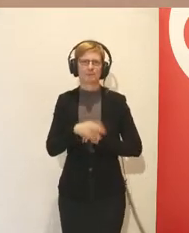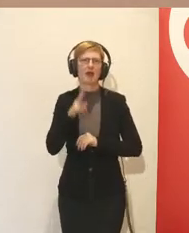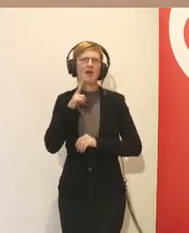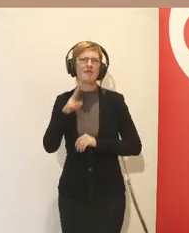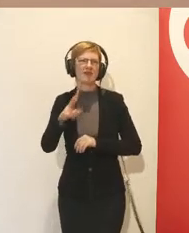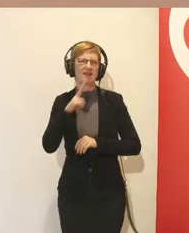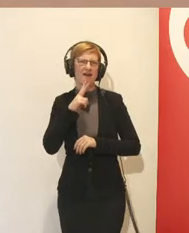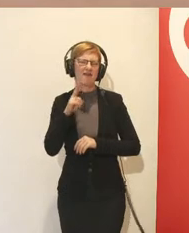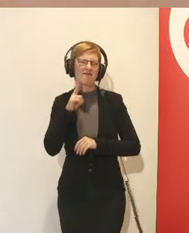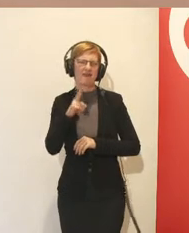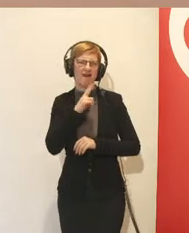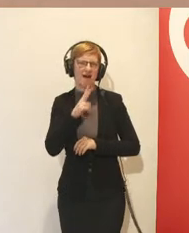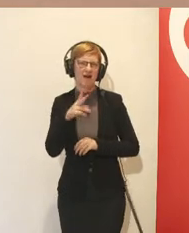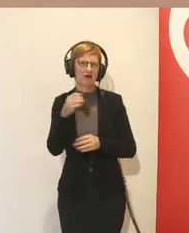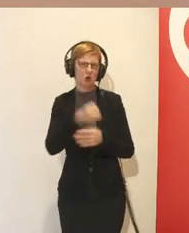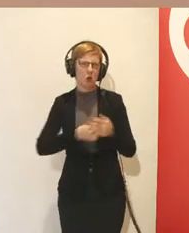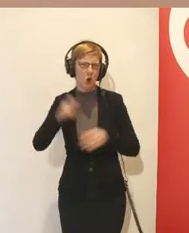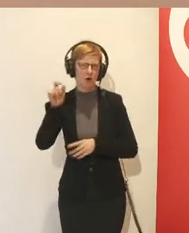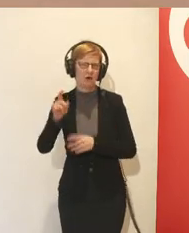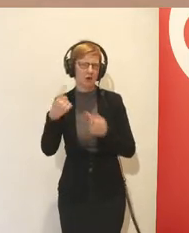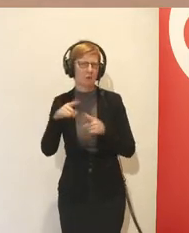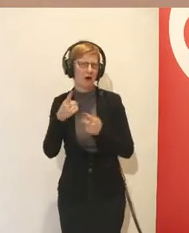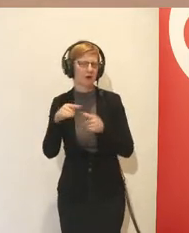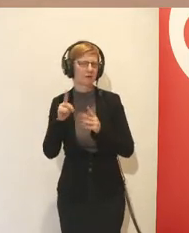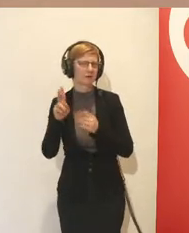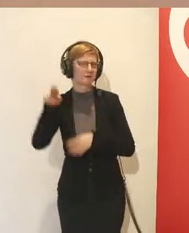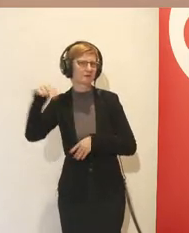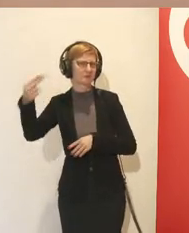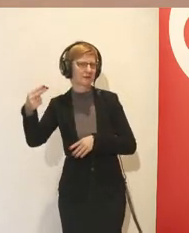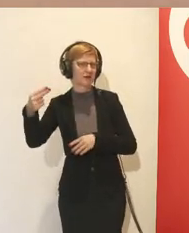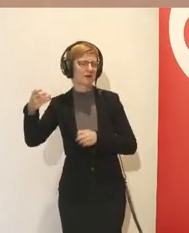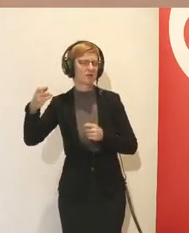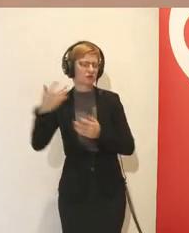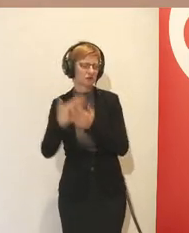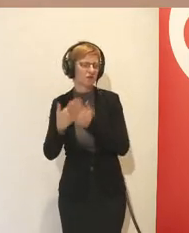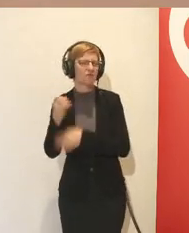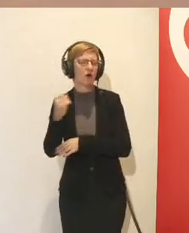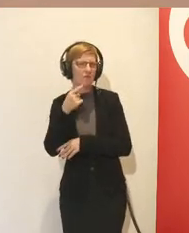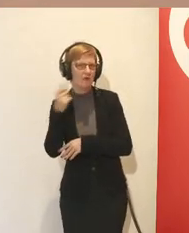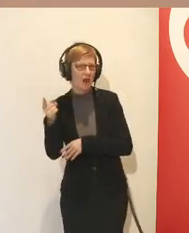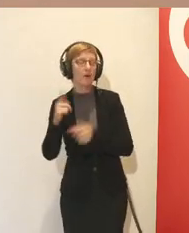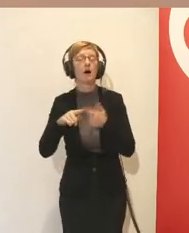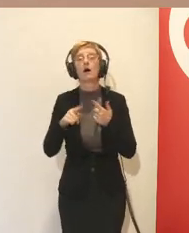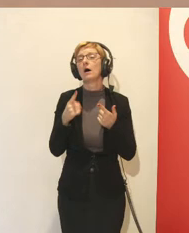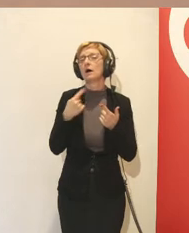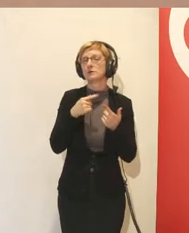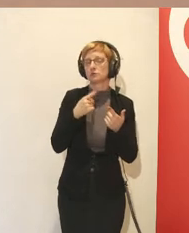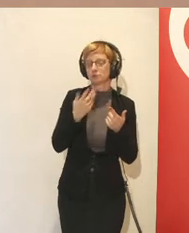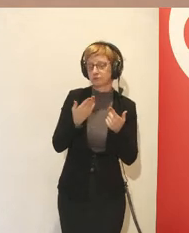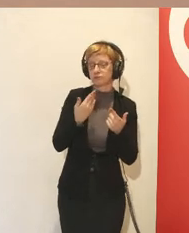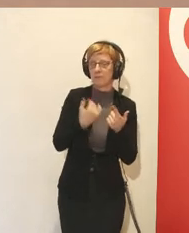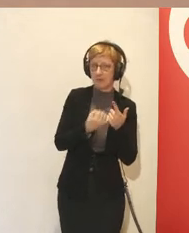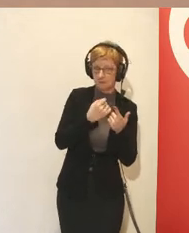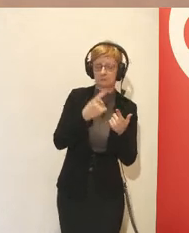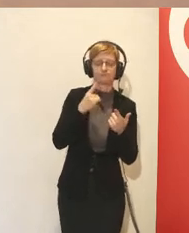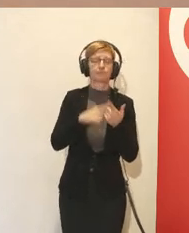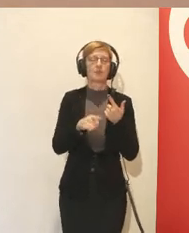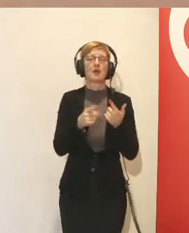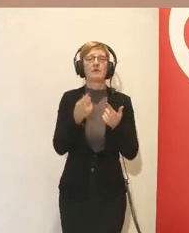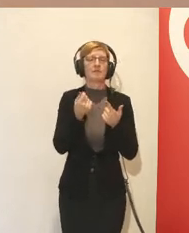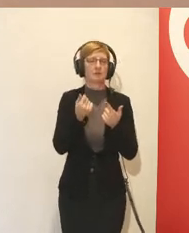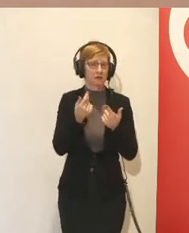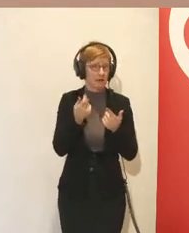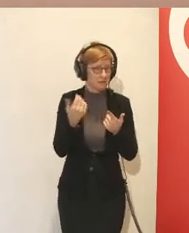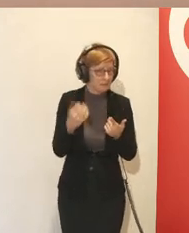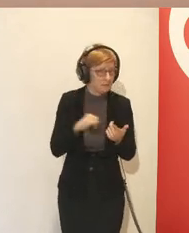ganz anders geäußert wird es gibt finanzielle interessen die dahinter steckt eine ganze menge von